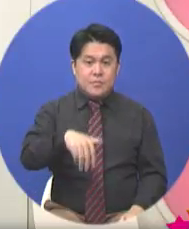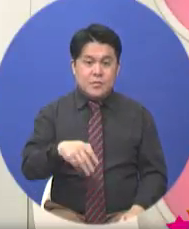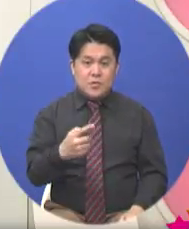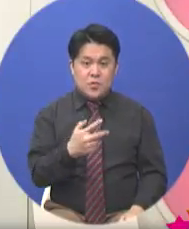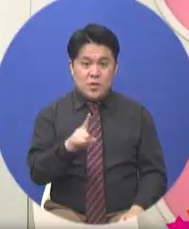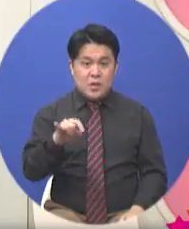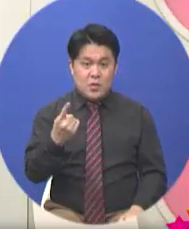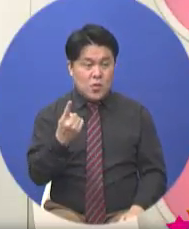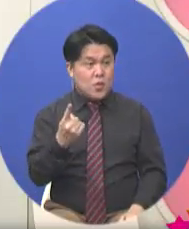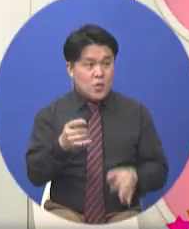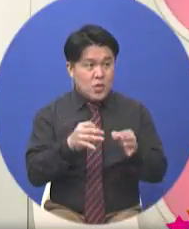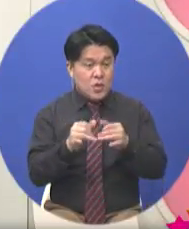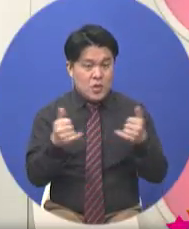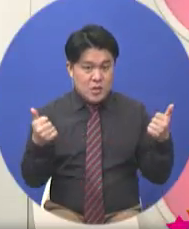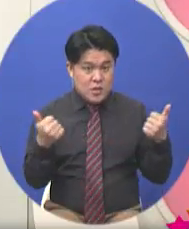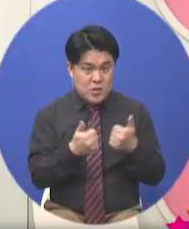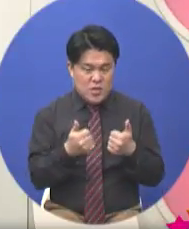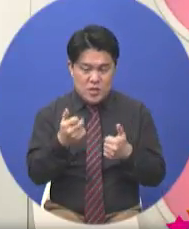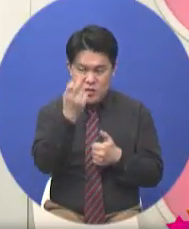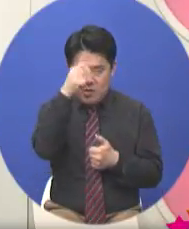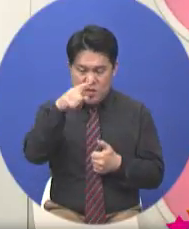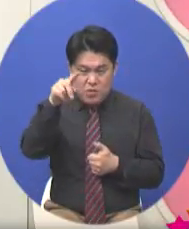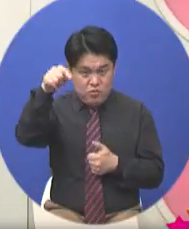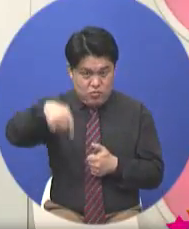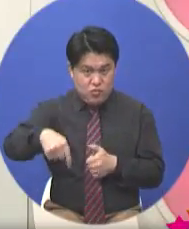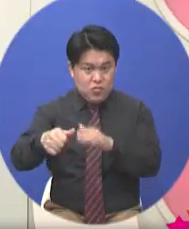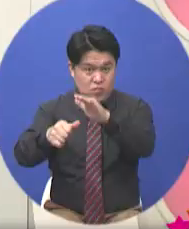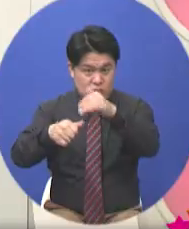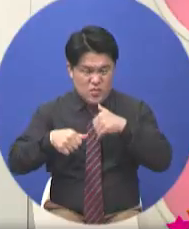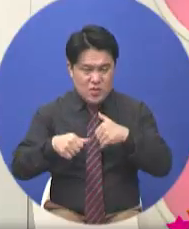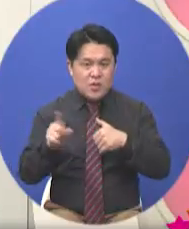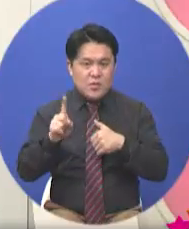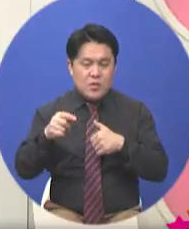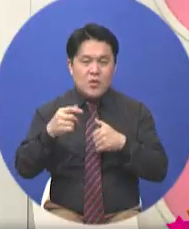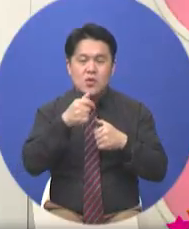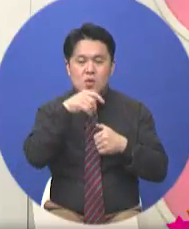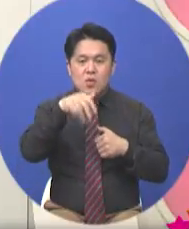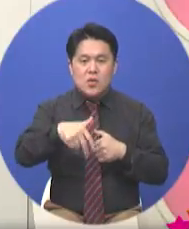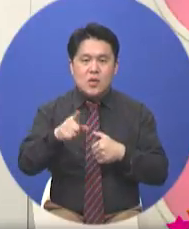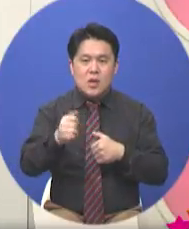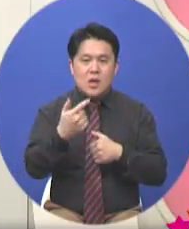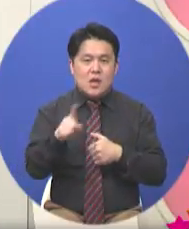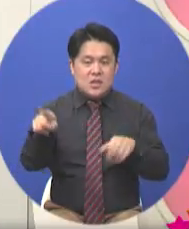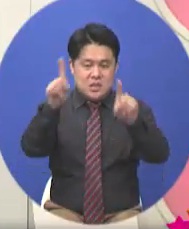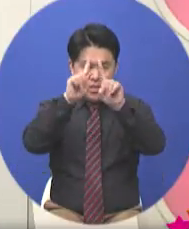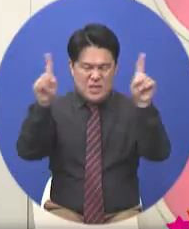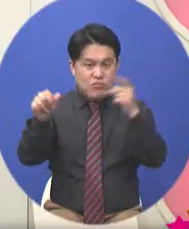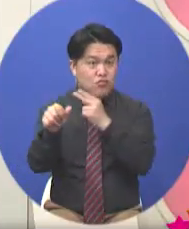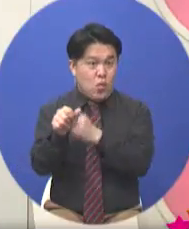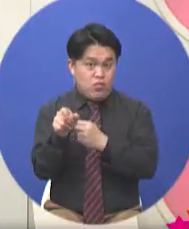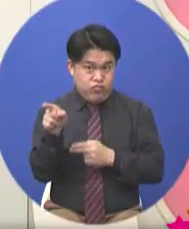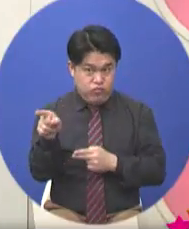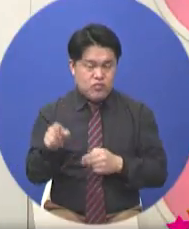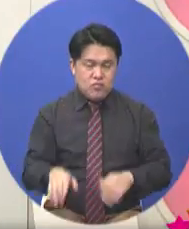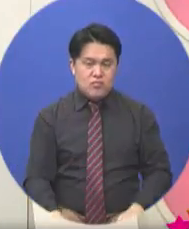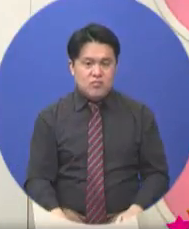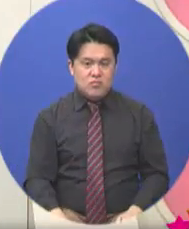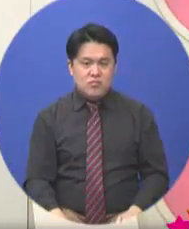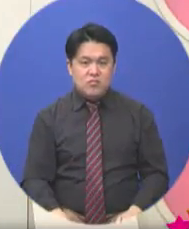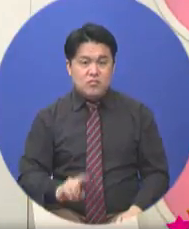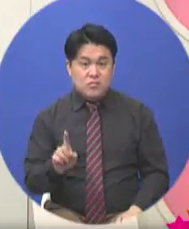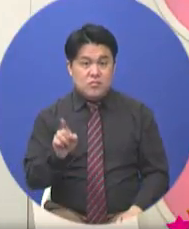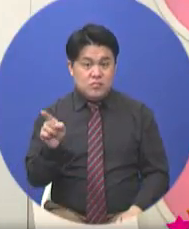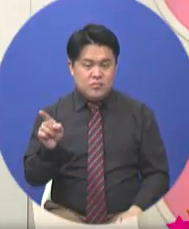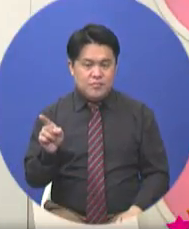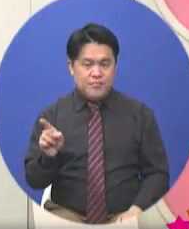상인회에서 최성수 가수 그분이 수원의 장안대학교 교수님으로 계세요. 음악과. 아, 그러시구나. 예.